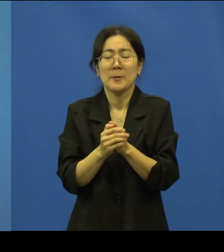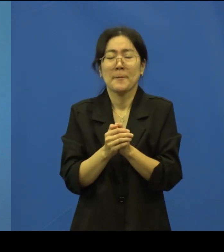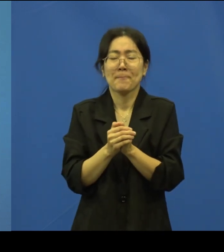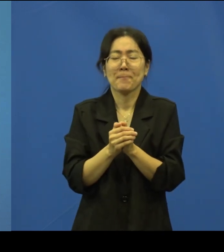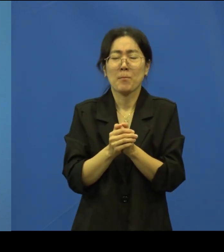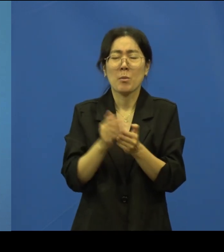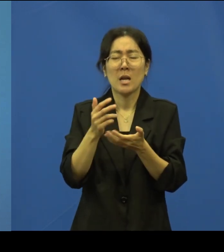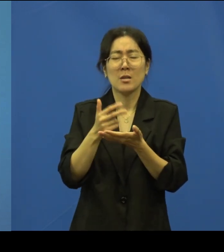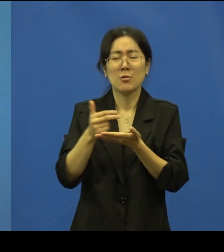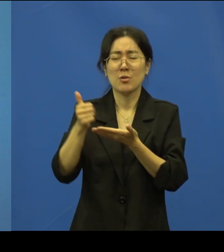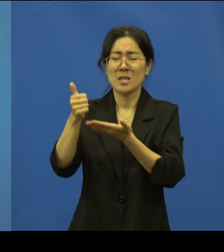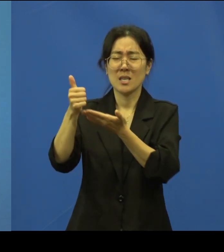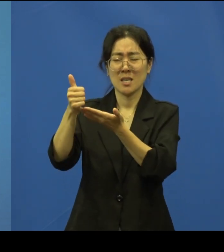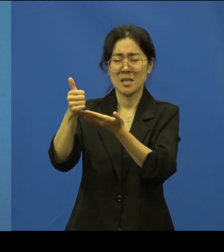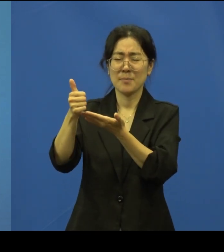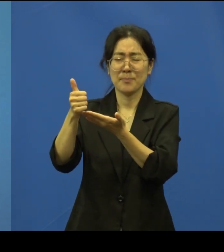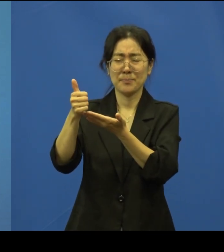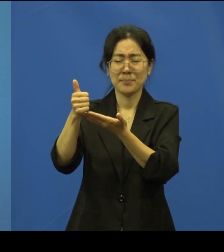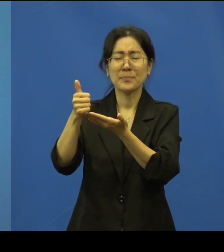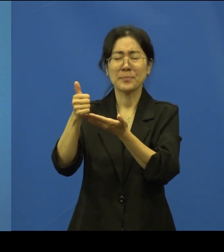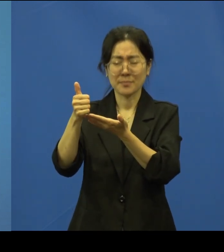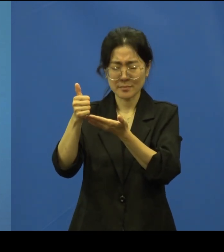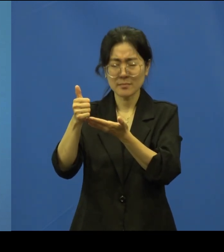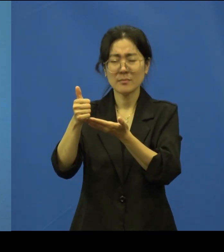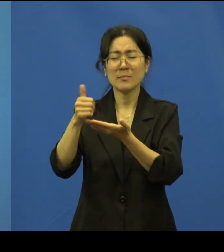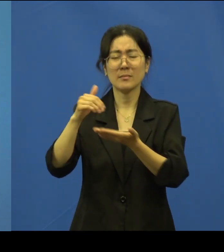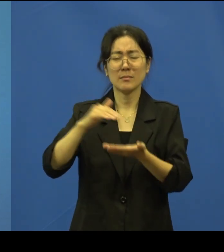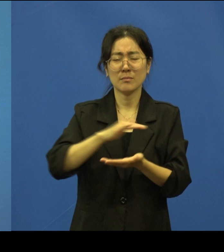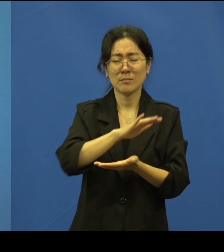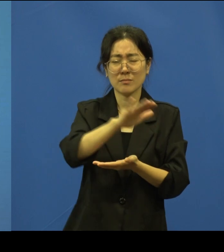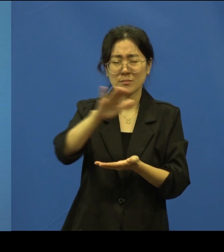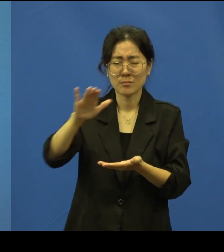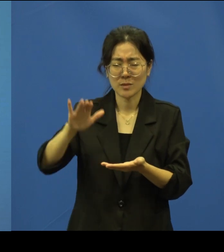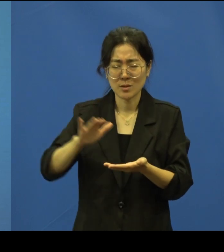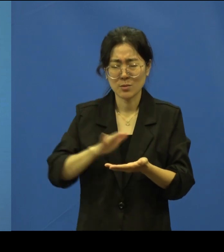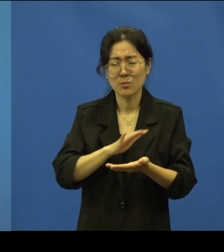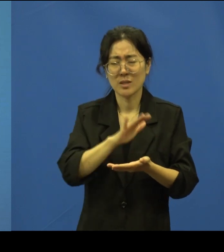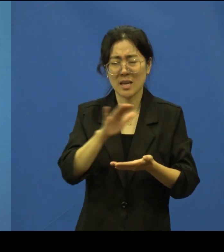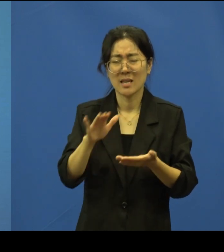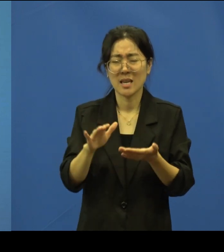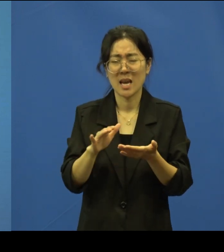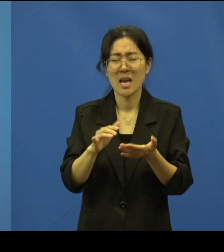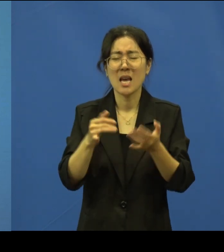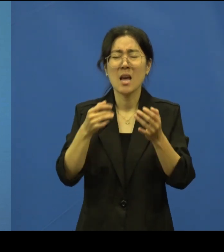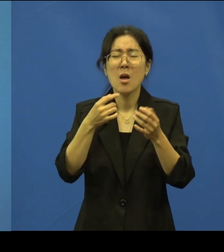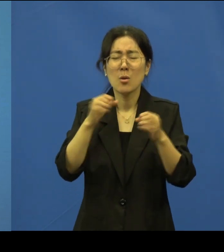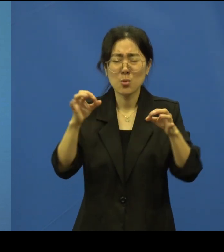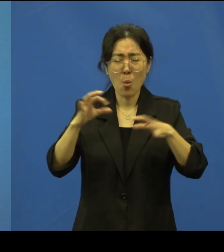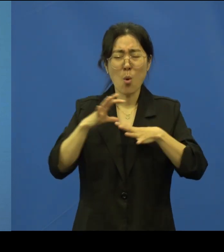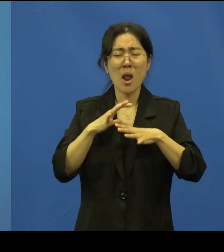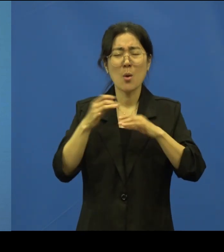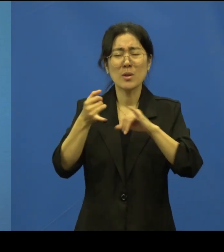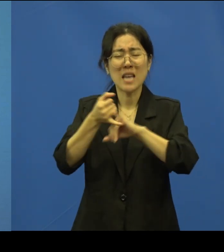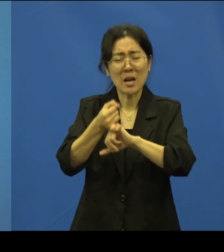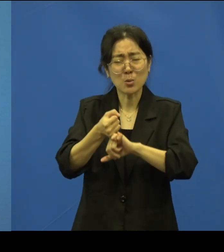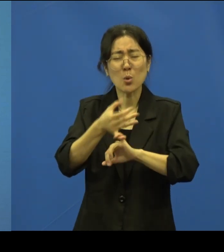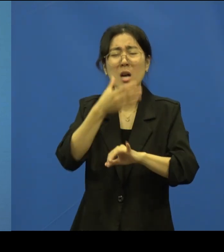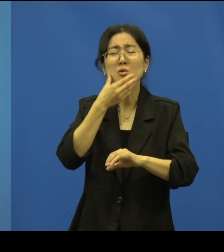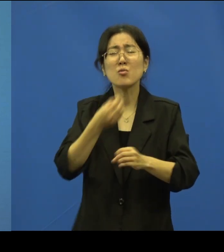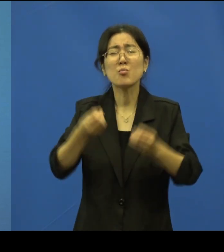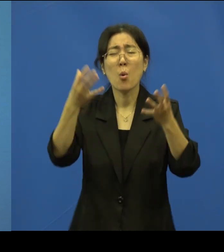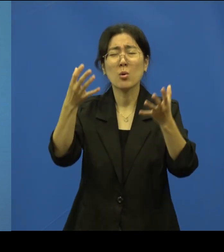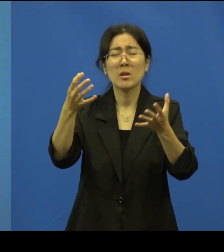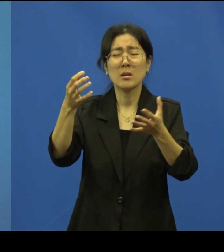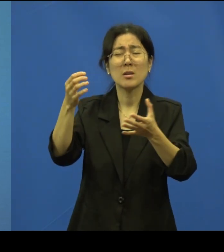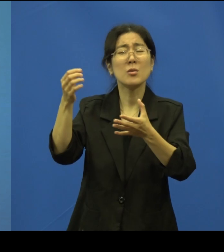주님께서는 예수님 안에서 우리에게 놀라운 은혜와 약속을, 축복을 주셨습니다. 그런데 우리가 기도할